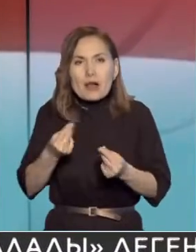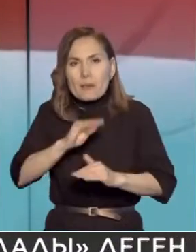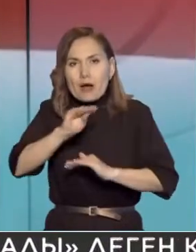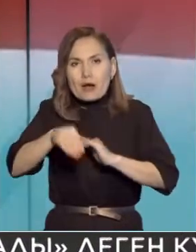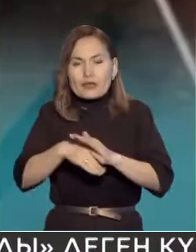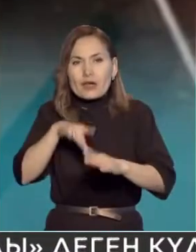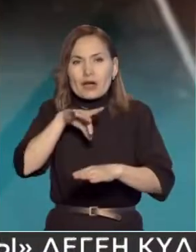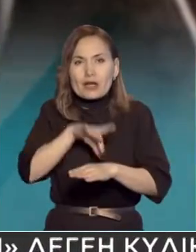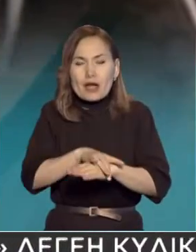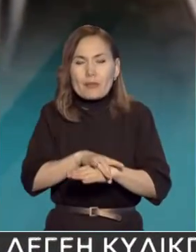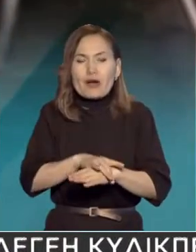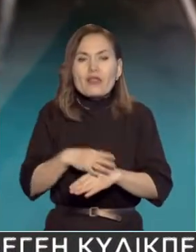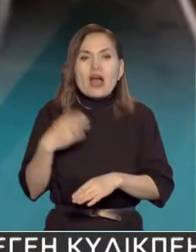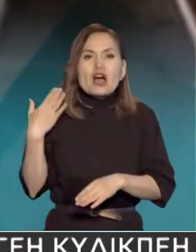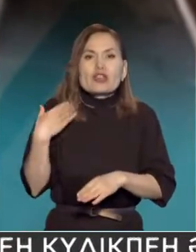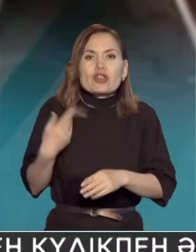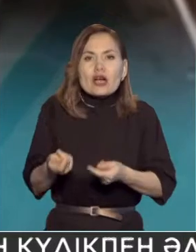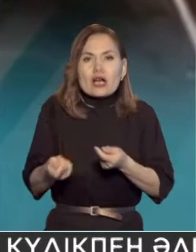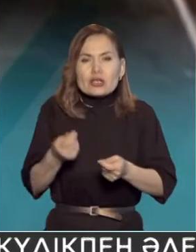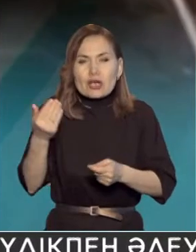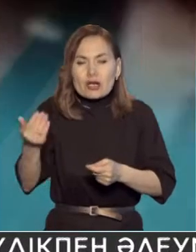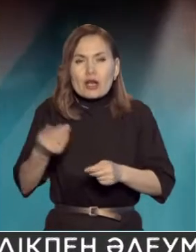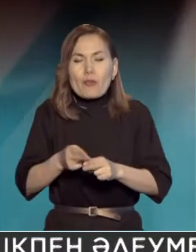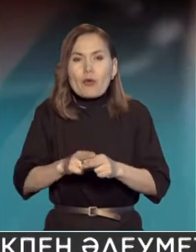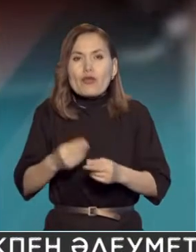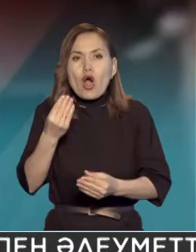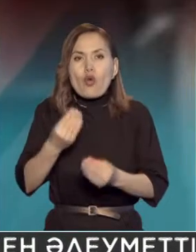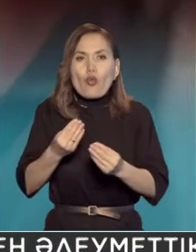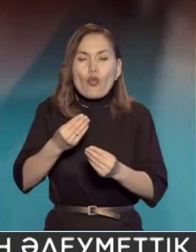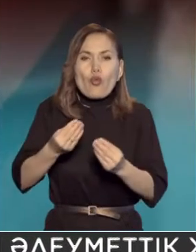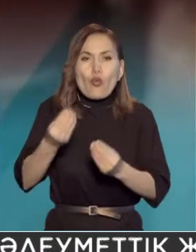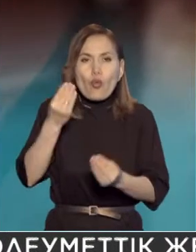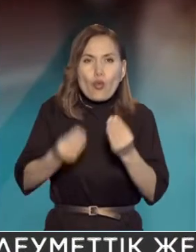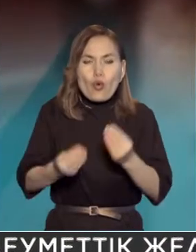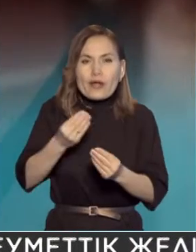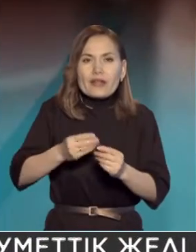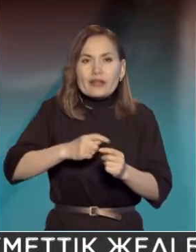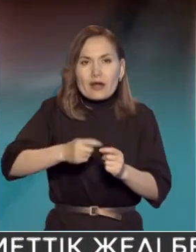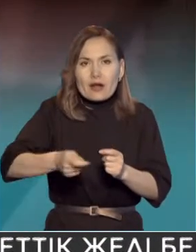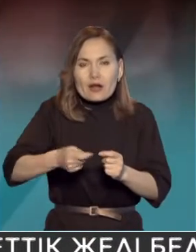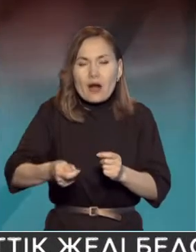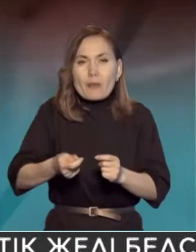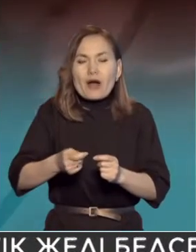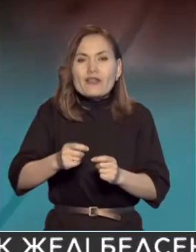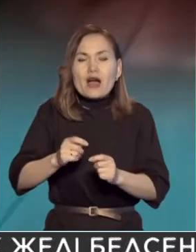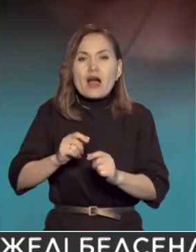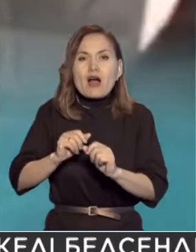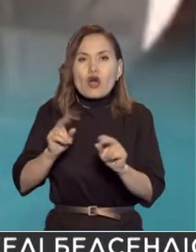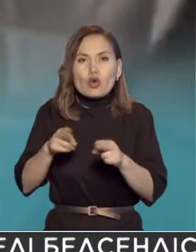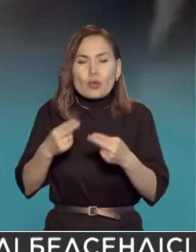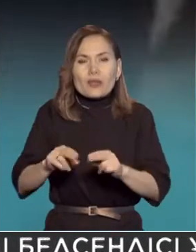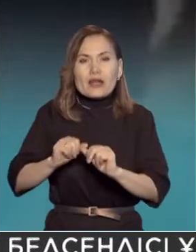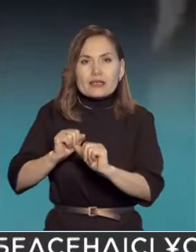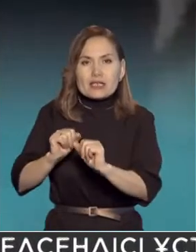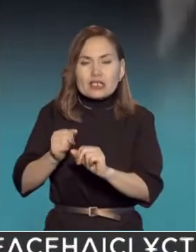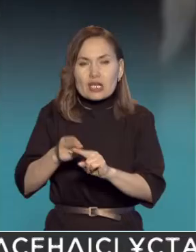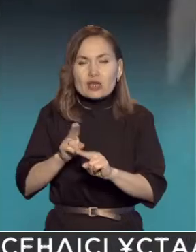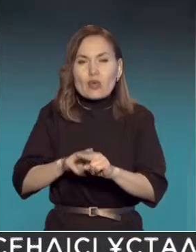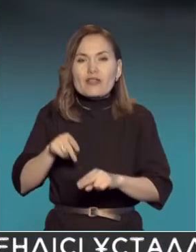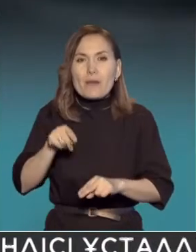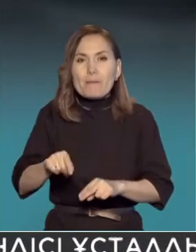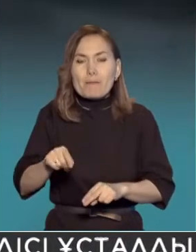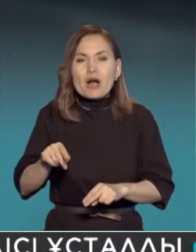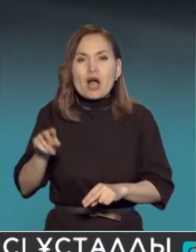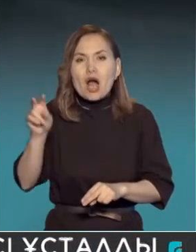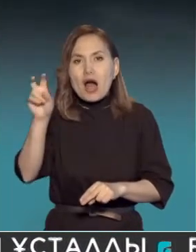Қапшағай қаласындағы ойынхананың бірінде қамқорлық көрсеткен үшін алдын ала сөз байласу арқылы 1000 ақш доллары көлемінде сыйақы алған. Қазіргі